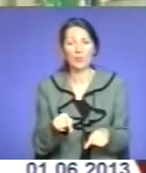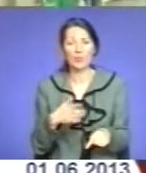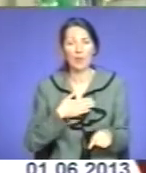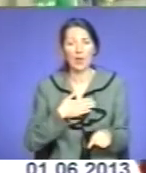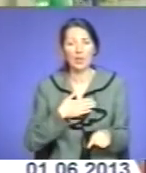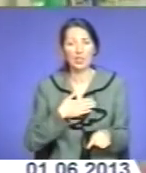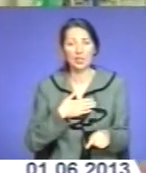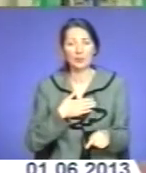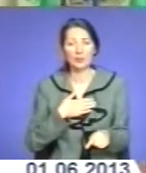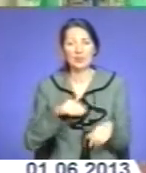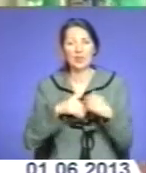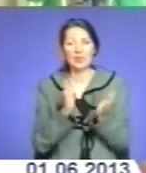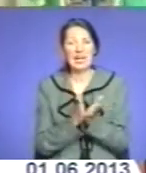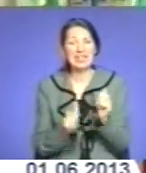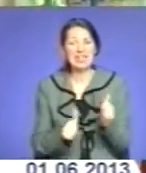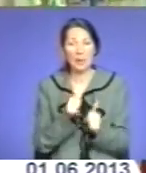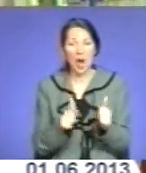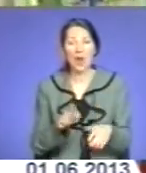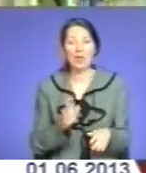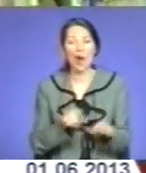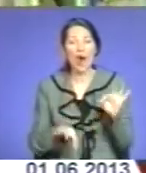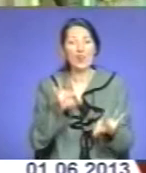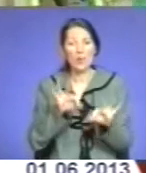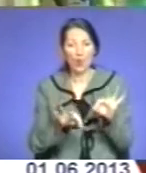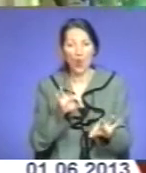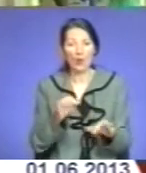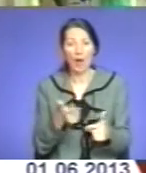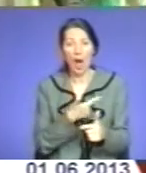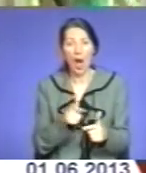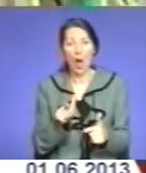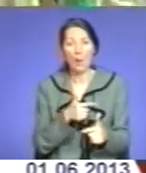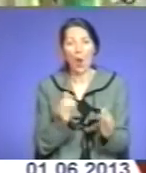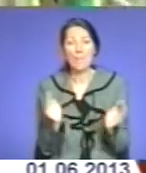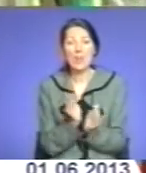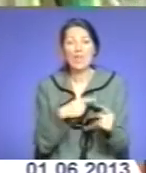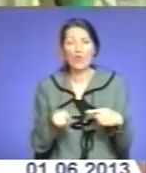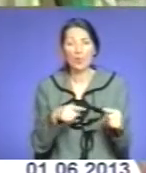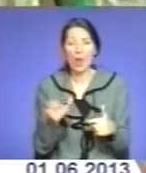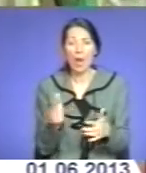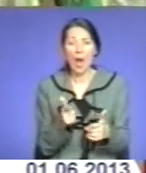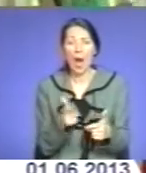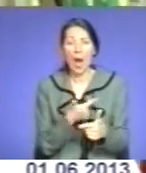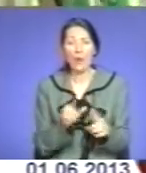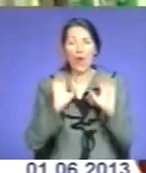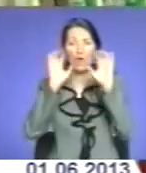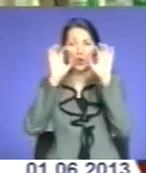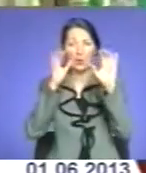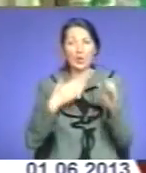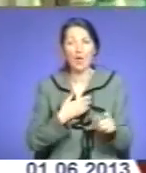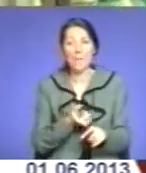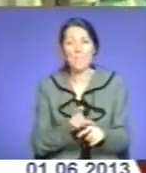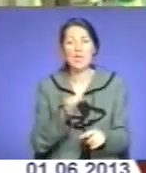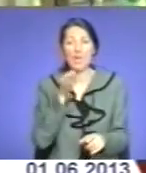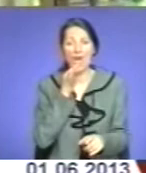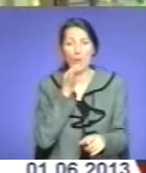наші взагалі змагання йдуть вибіркові, або міні-футбол, або волейбол. Нам більше